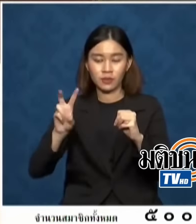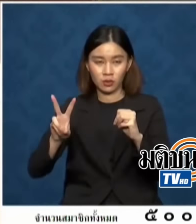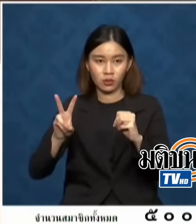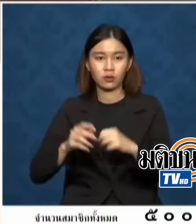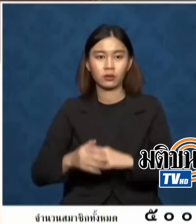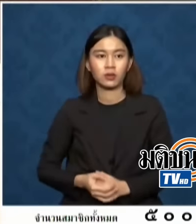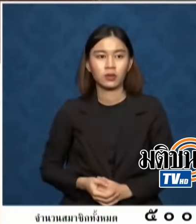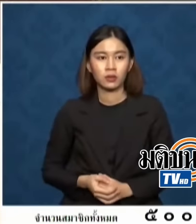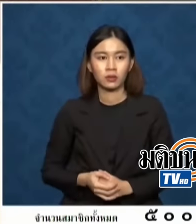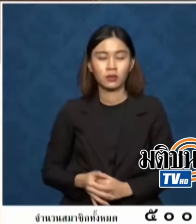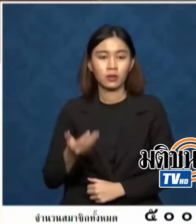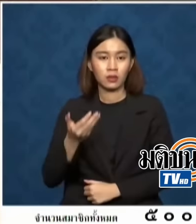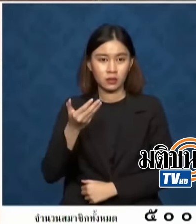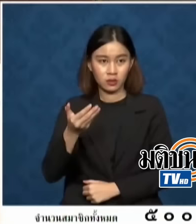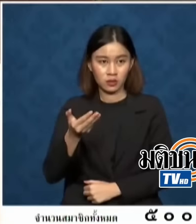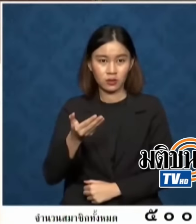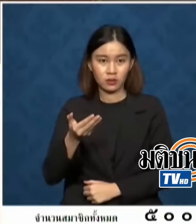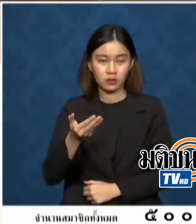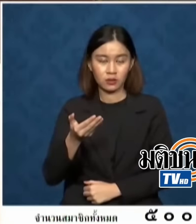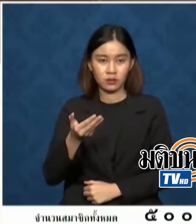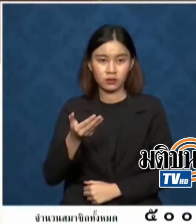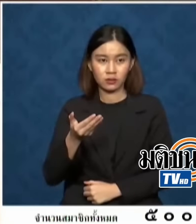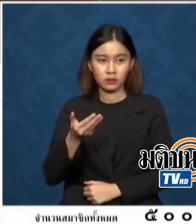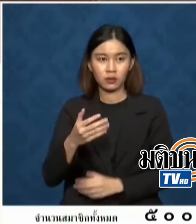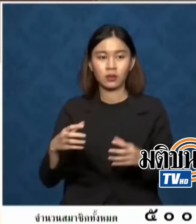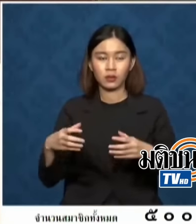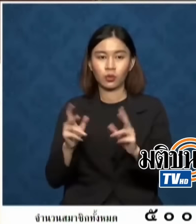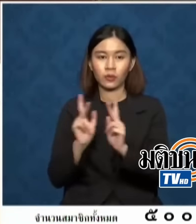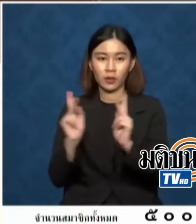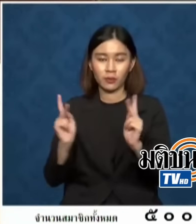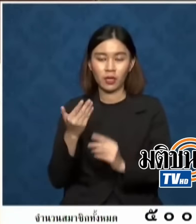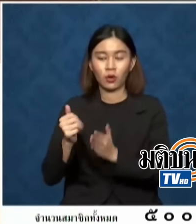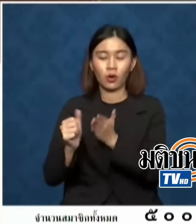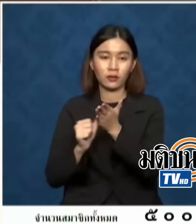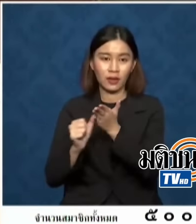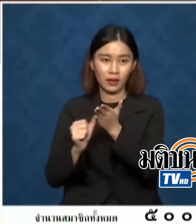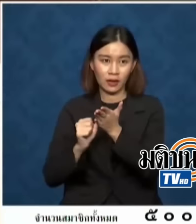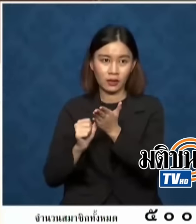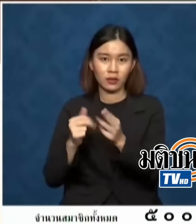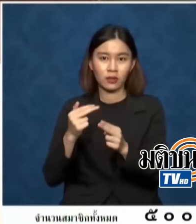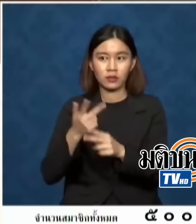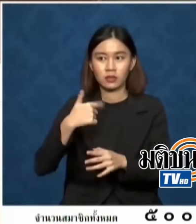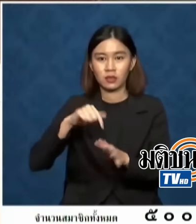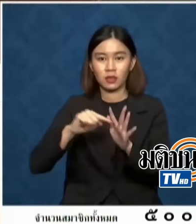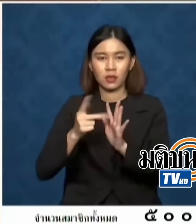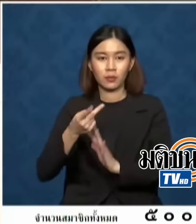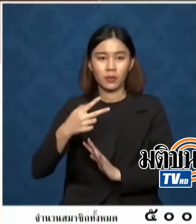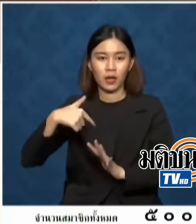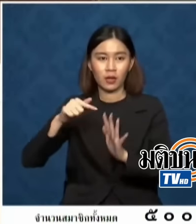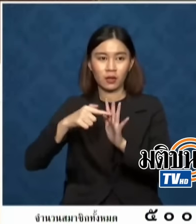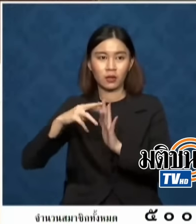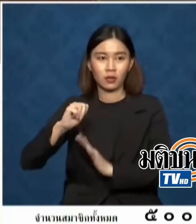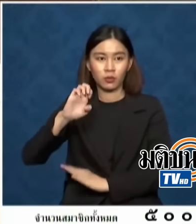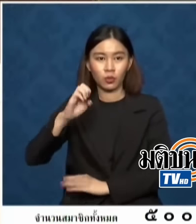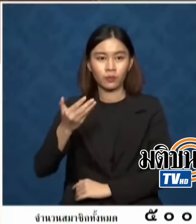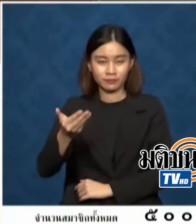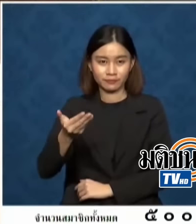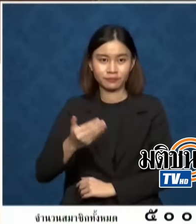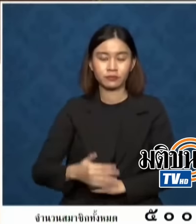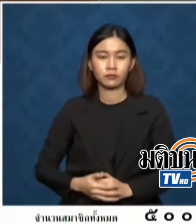ะครับเชิญท่านกรรมการที่สงวนความเห็นนะครับท่านภาคภูมิพันธวงศ์เชิญ